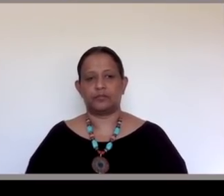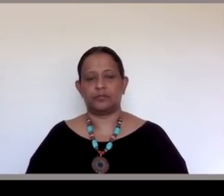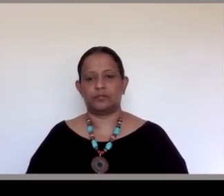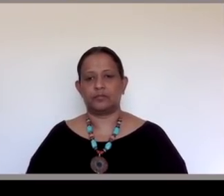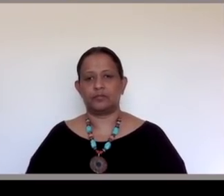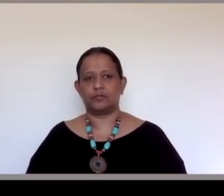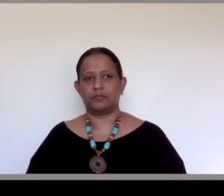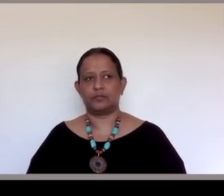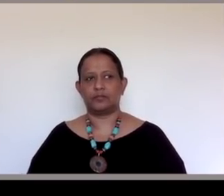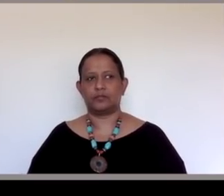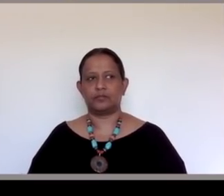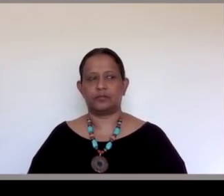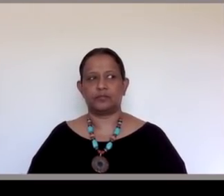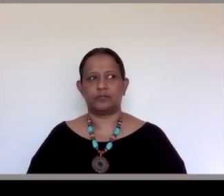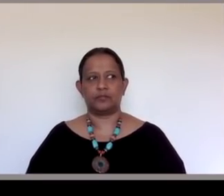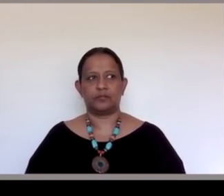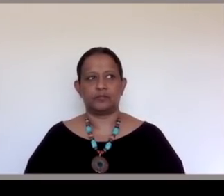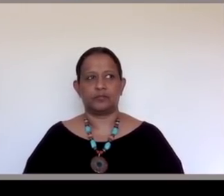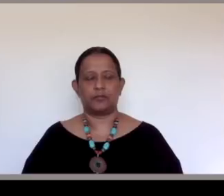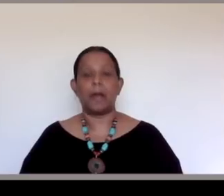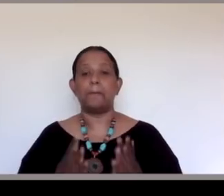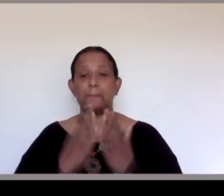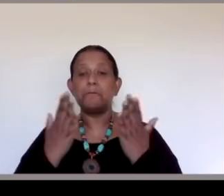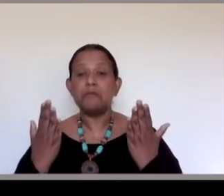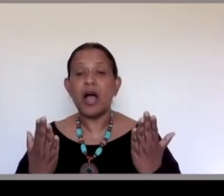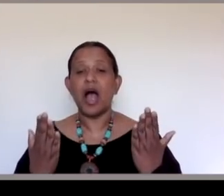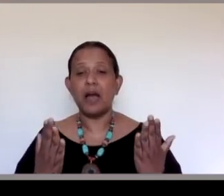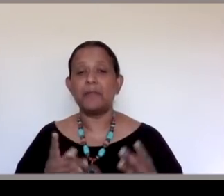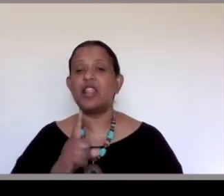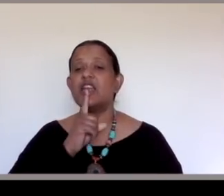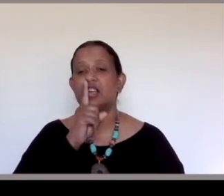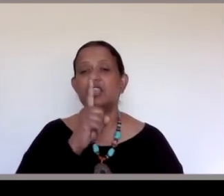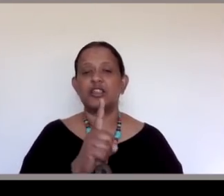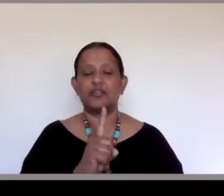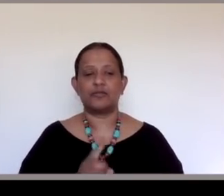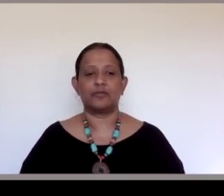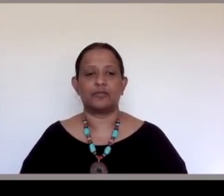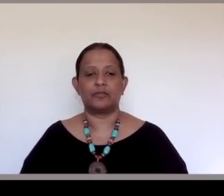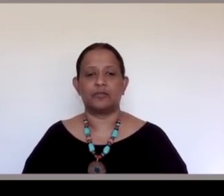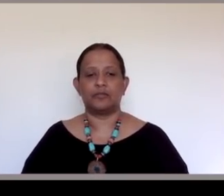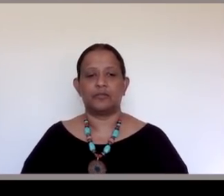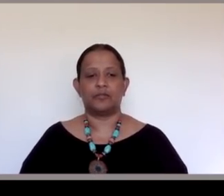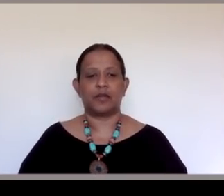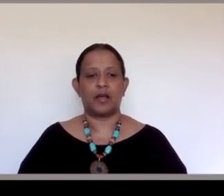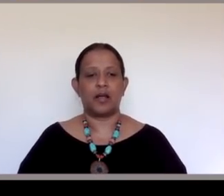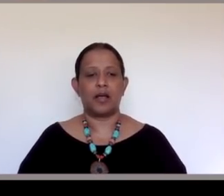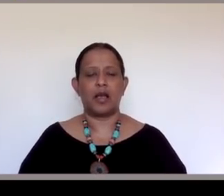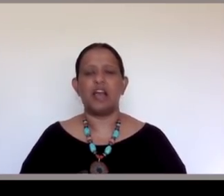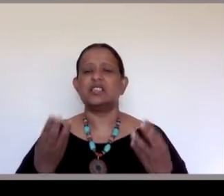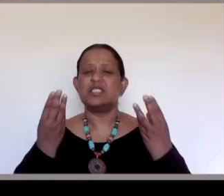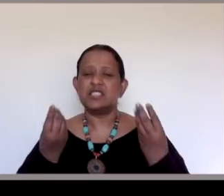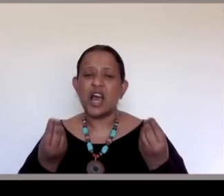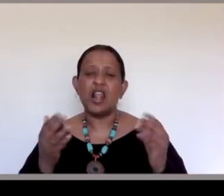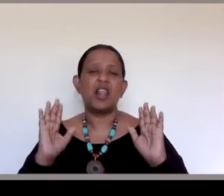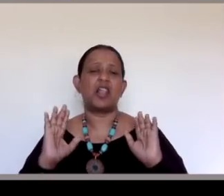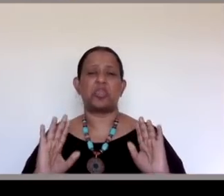பரிச்சேதே தனய திப்பத் பணம் இருந்தாலும் சதுர திப்பத் மகிழ்ச்சி இருந்தாலும் யஹபத் தேவ சியல்ல திப்பத் நன்மையான